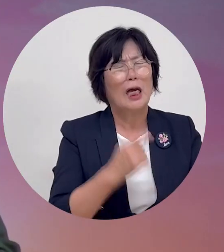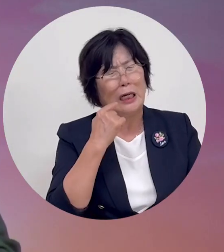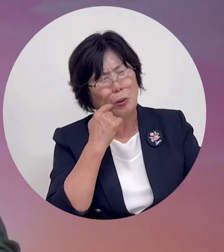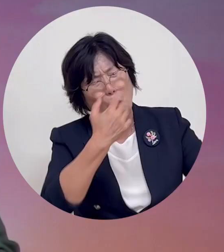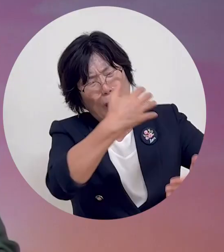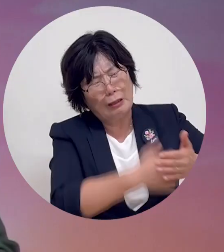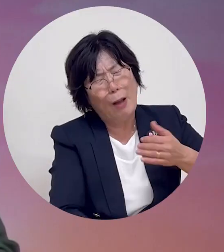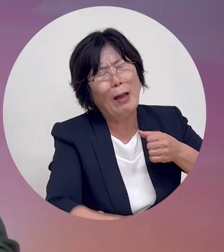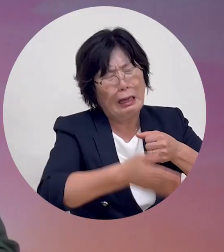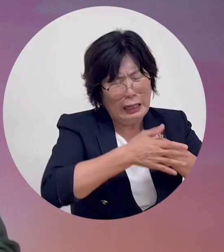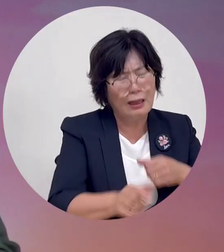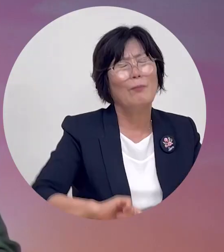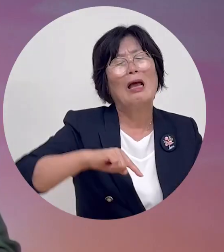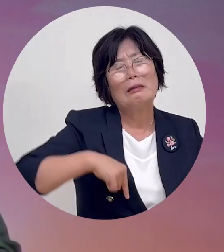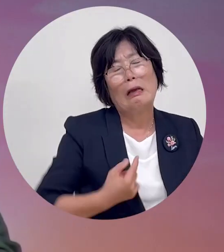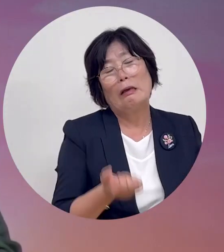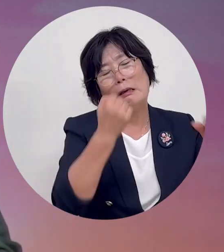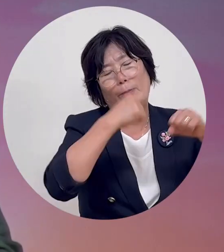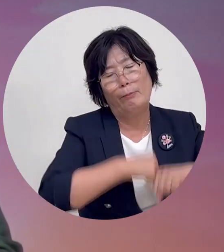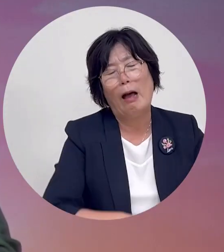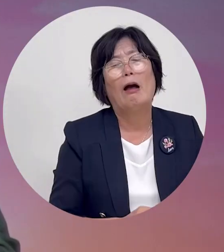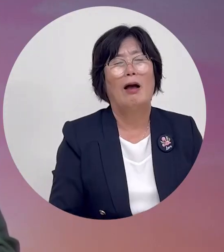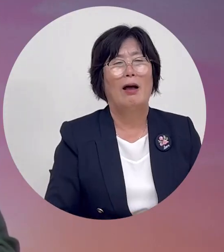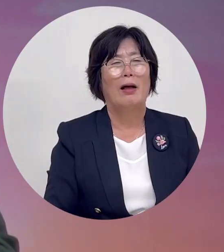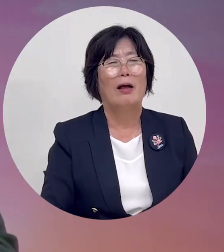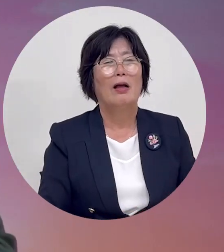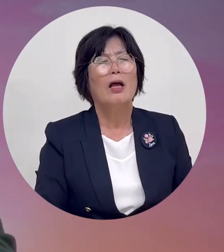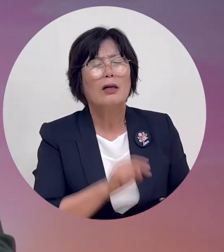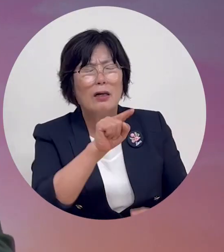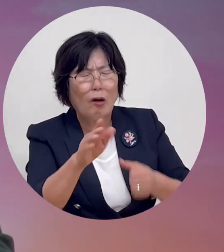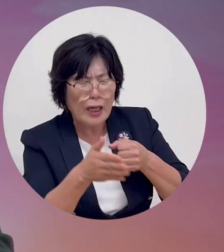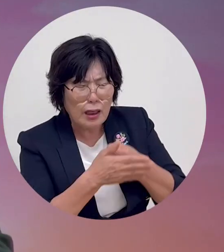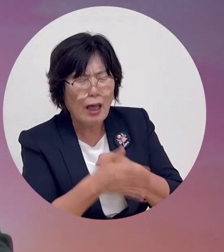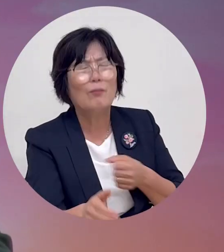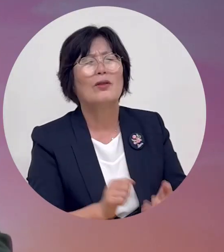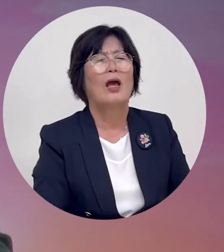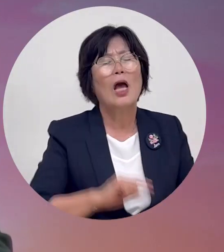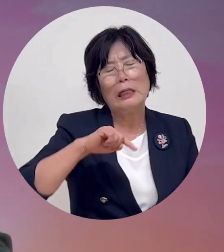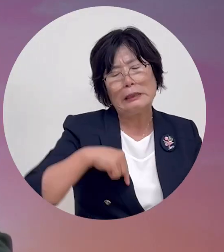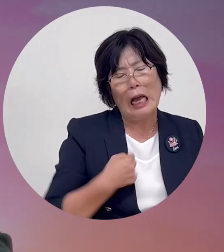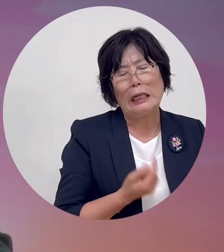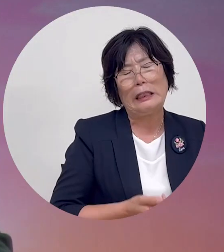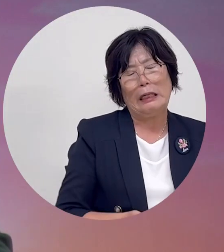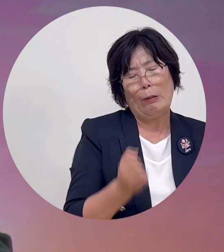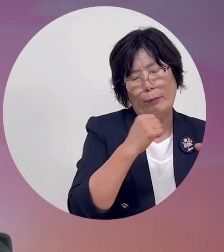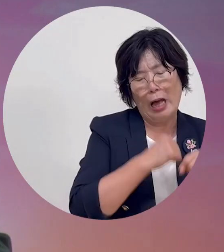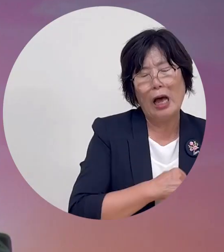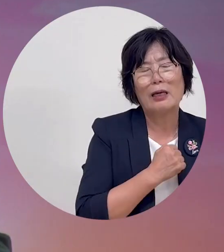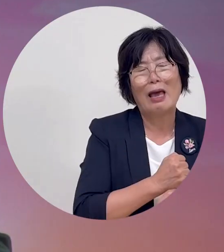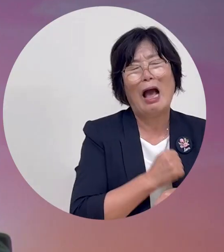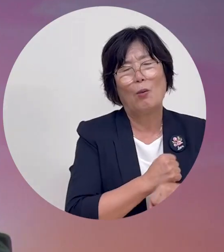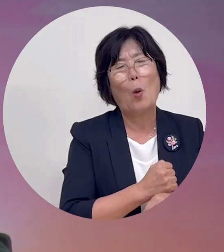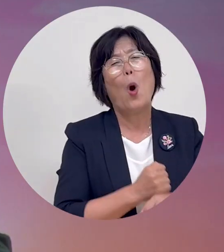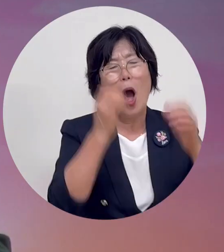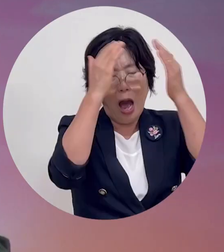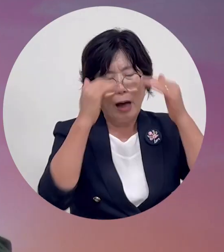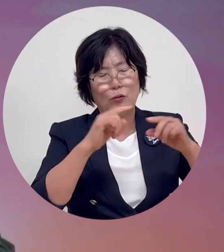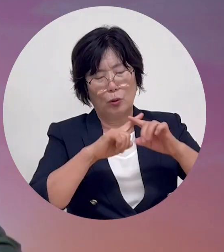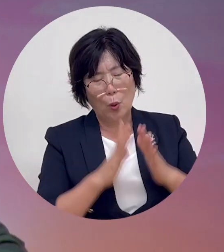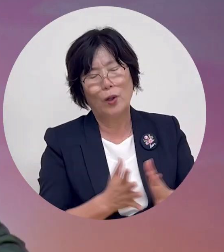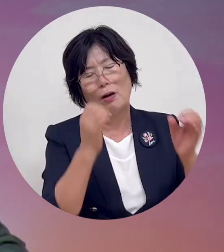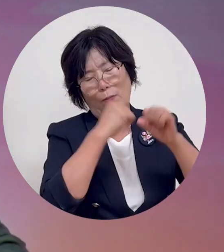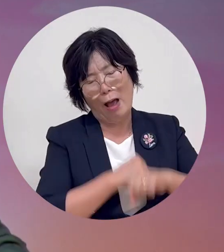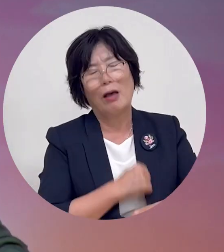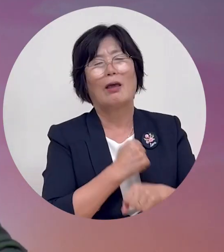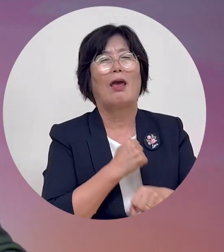안 남아있었겠어요? 남아있었어요. 그래서 자기들을 망하게 하고 한국교회를 망하게 한 거예요. 좀